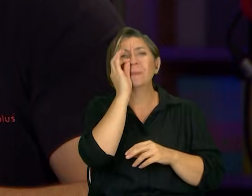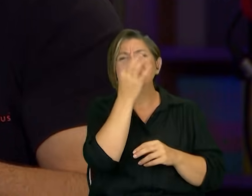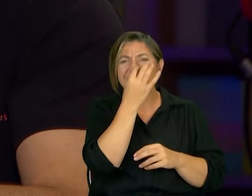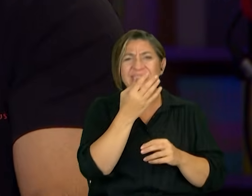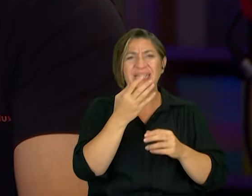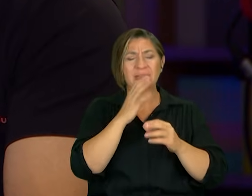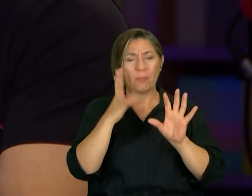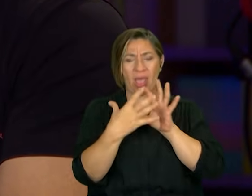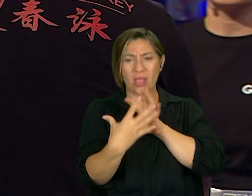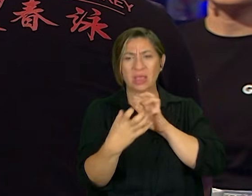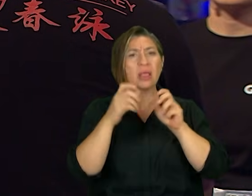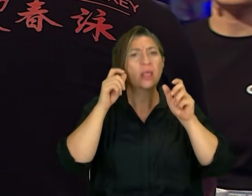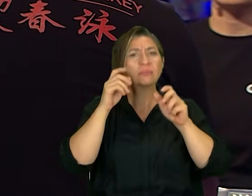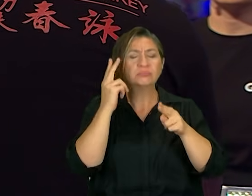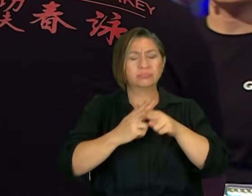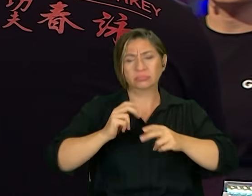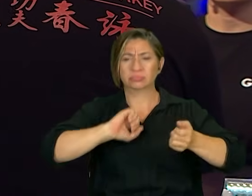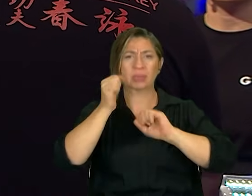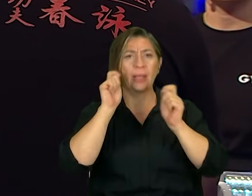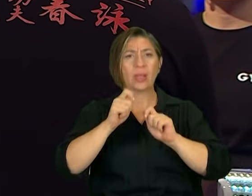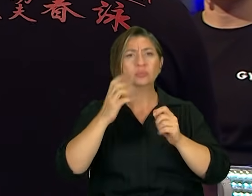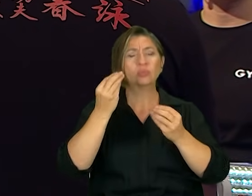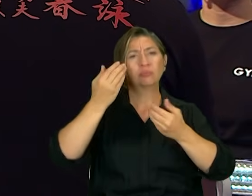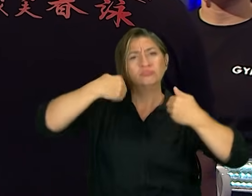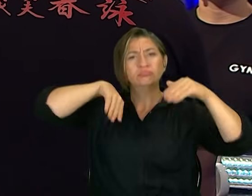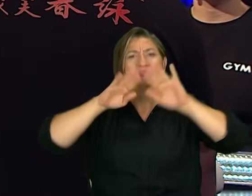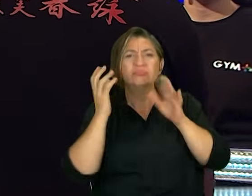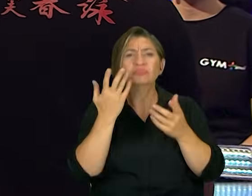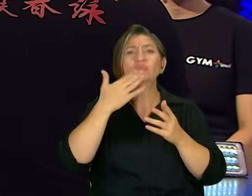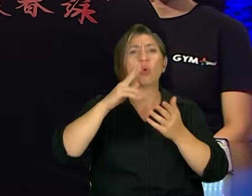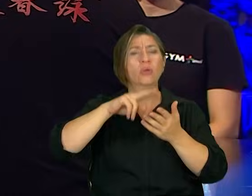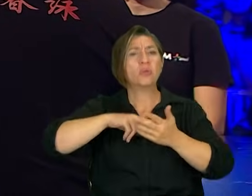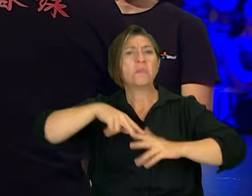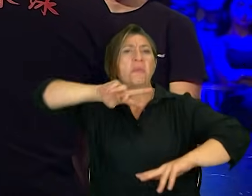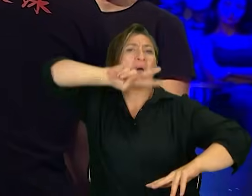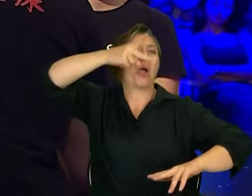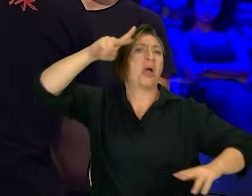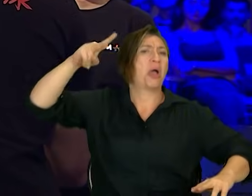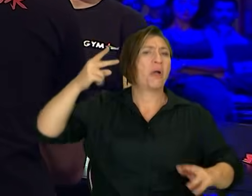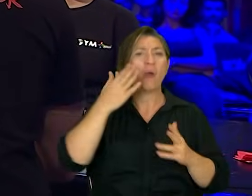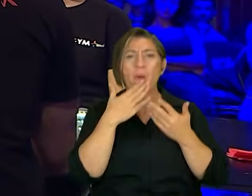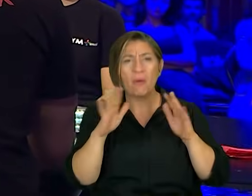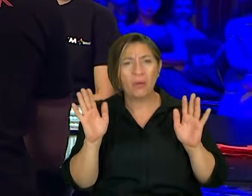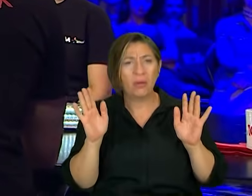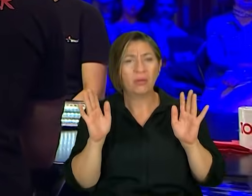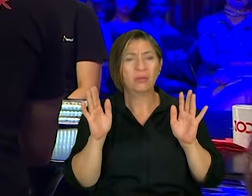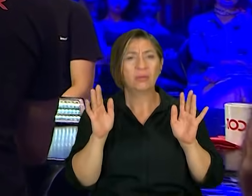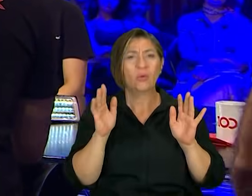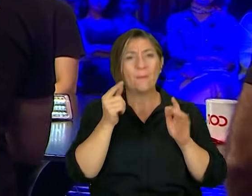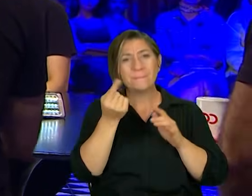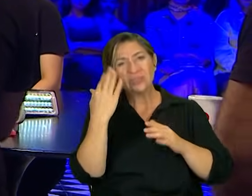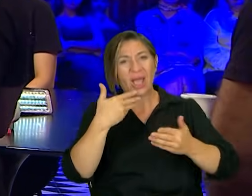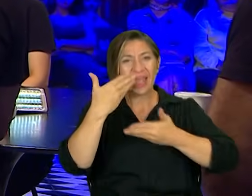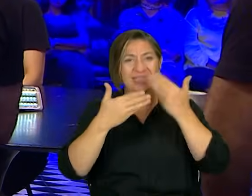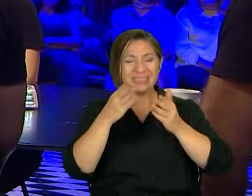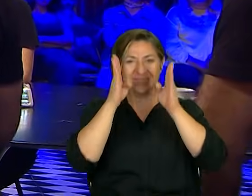ve etkili olarak kullanılabilen bir sistem. Akrobatik hareketler içermiyor. Yüksek tekmeler, döner tekmeler içermiyor. O demin